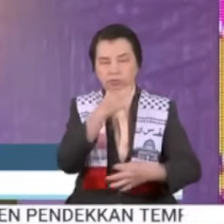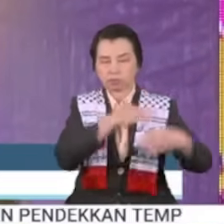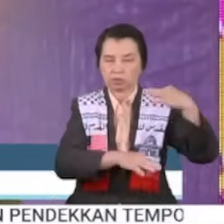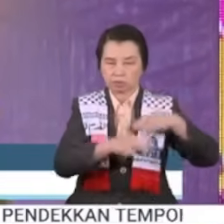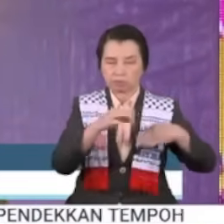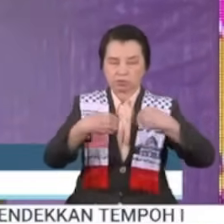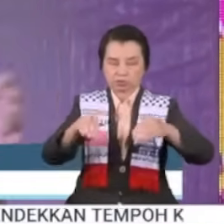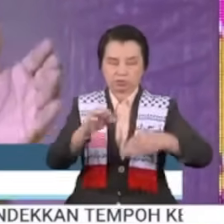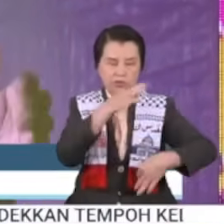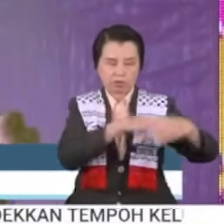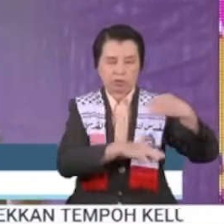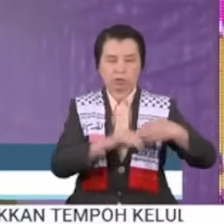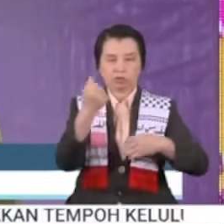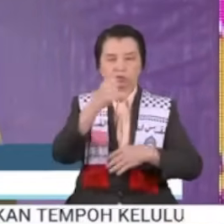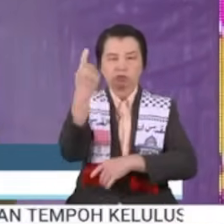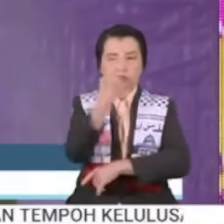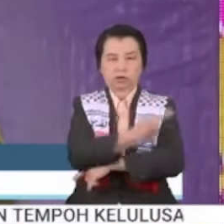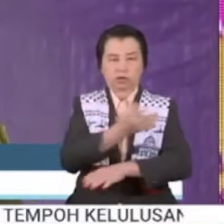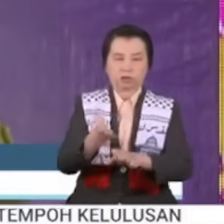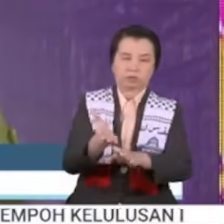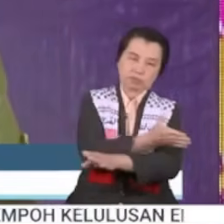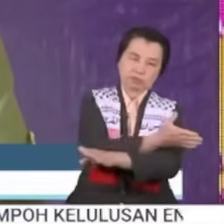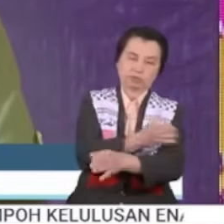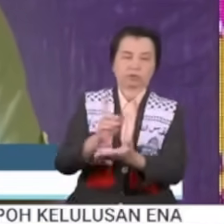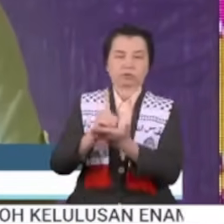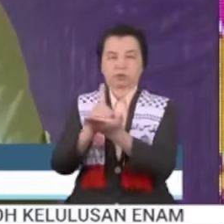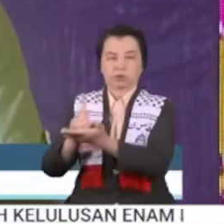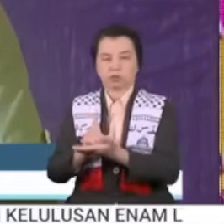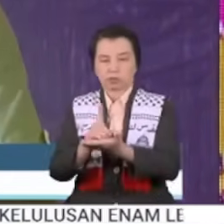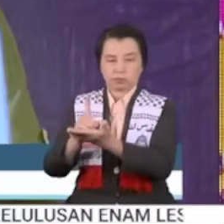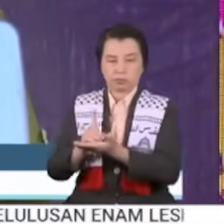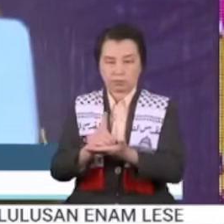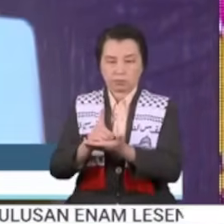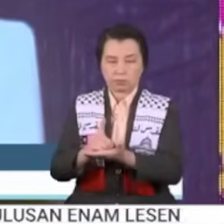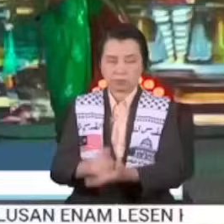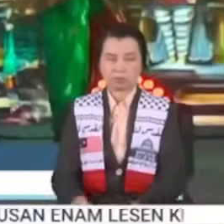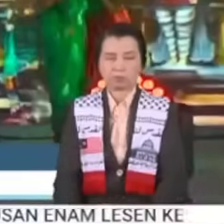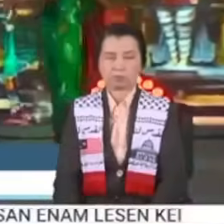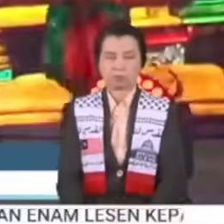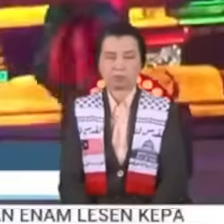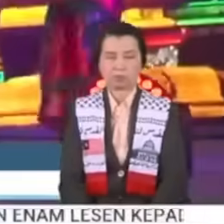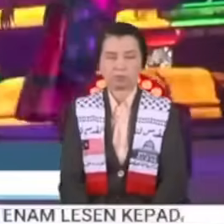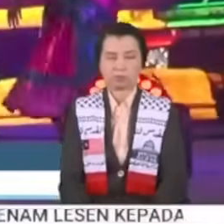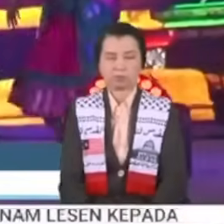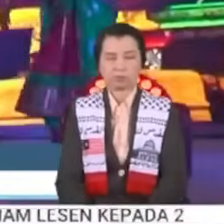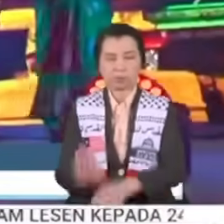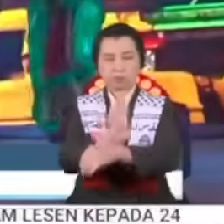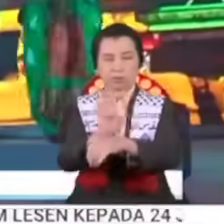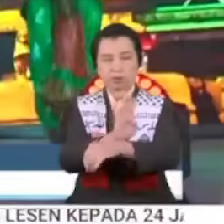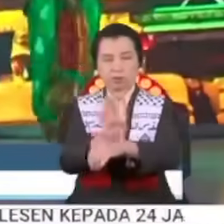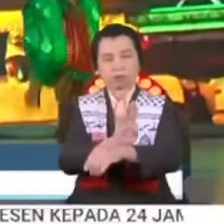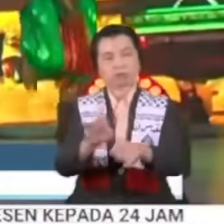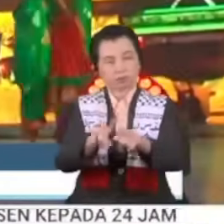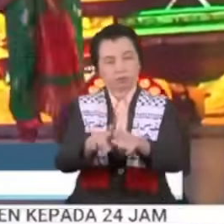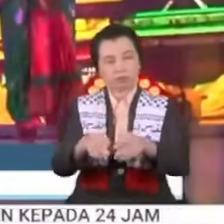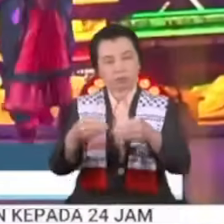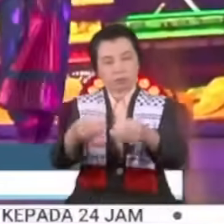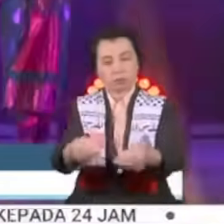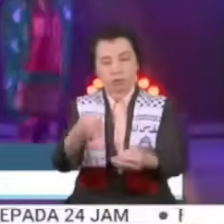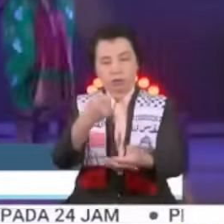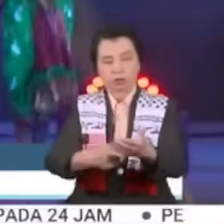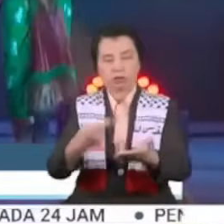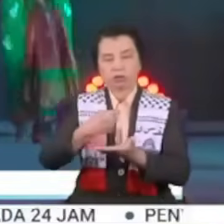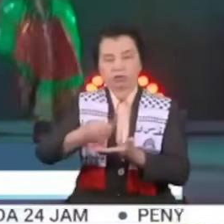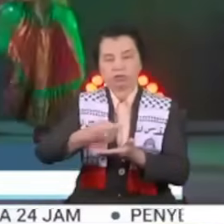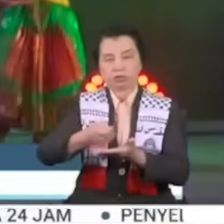tambahan 10 hari sebelum sambutan Tipa Wali peniaga turut ditawarkan dengan kos